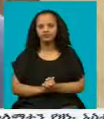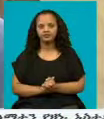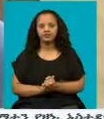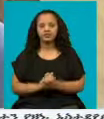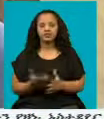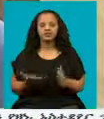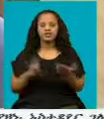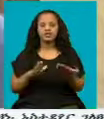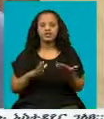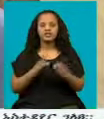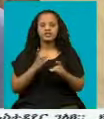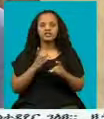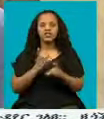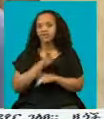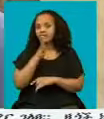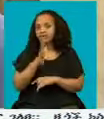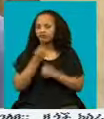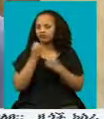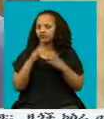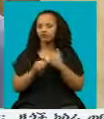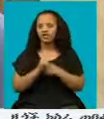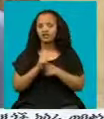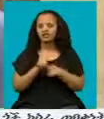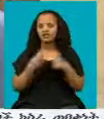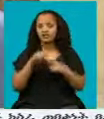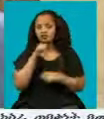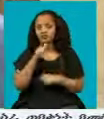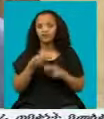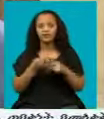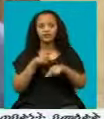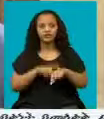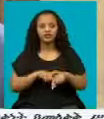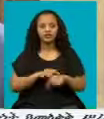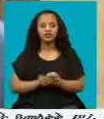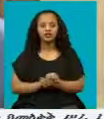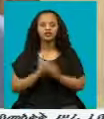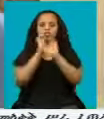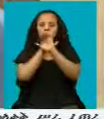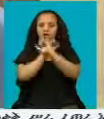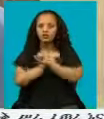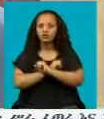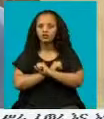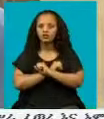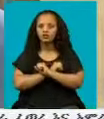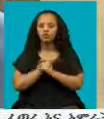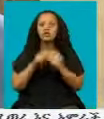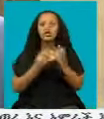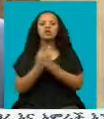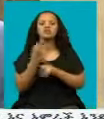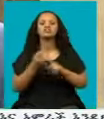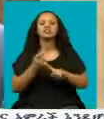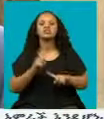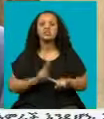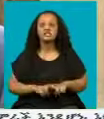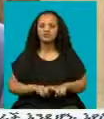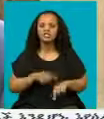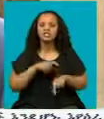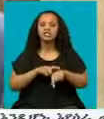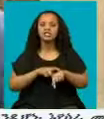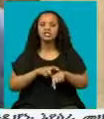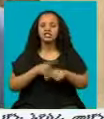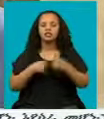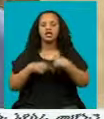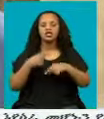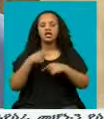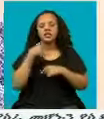እልቂት ሳይፈጠር ብዙም ጉዳት ሳይፈጠር በአጭር ጊዜ ተጠናቆ ወደ ልማታችን የምንመለስበት ጊዜ